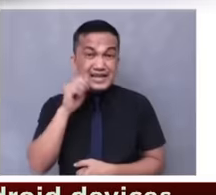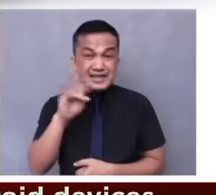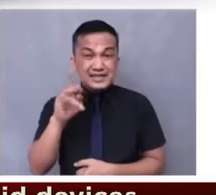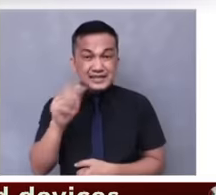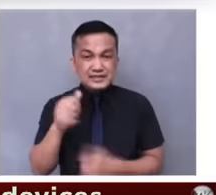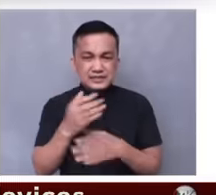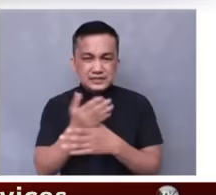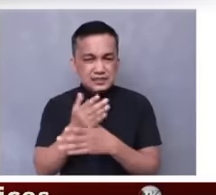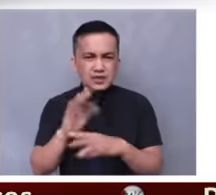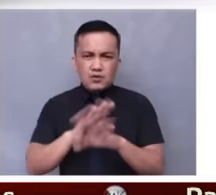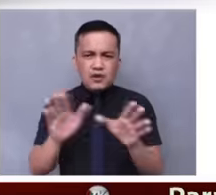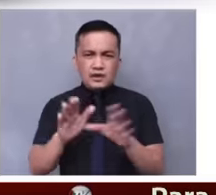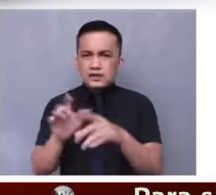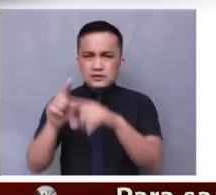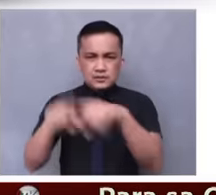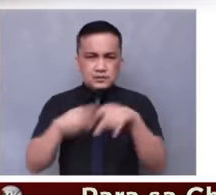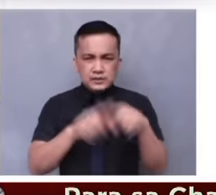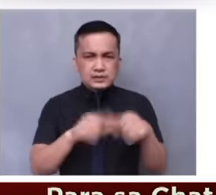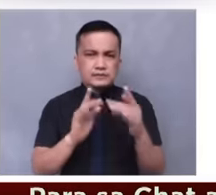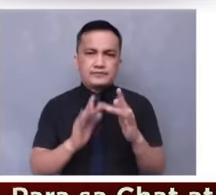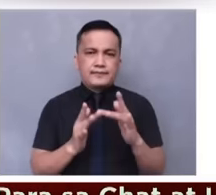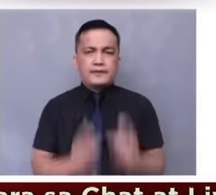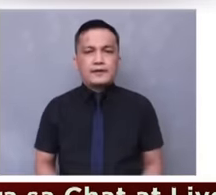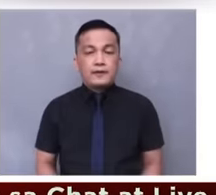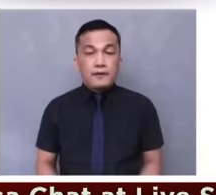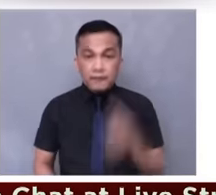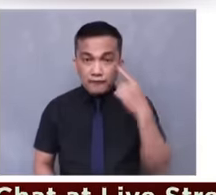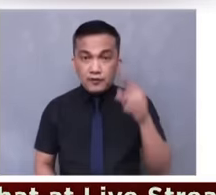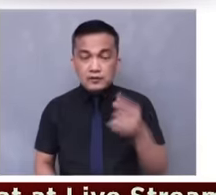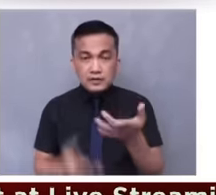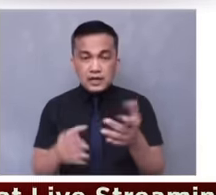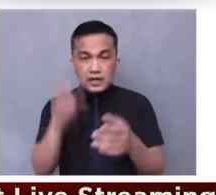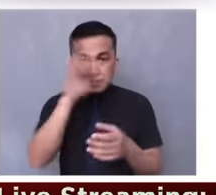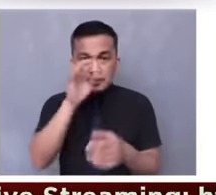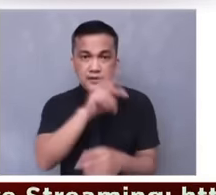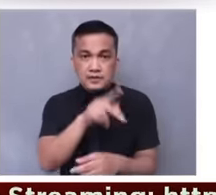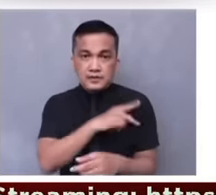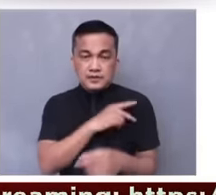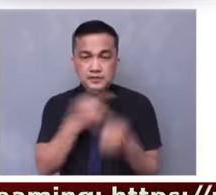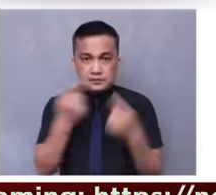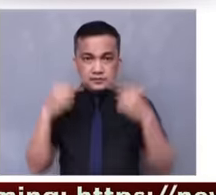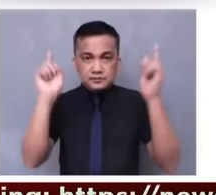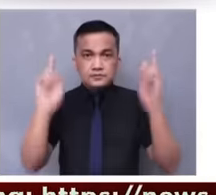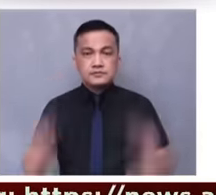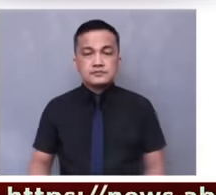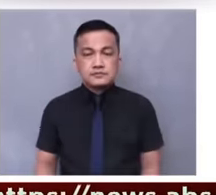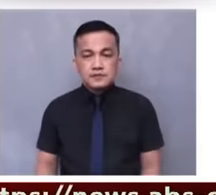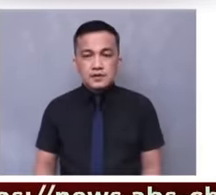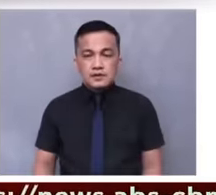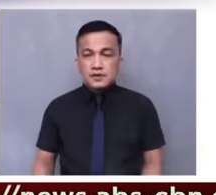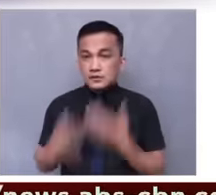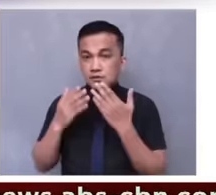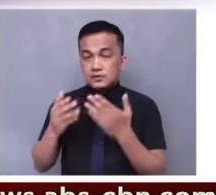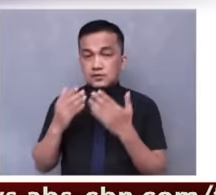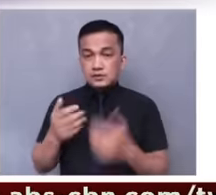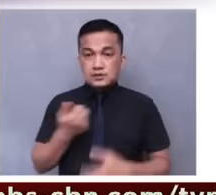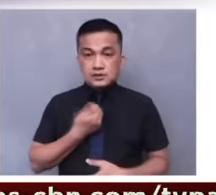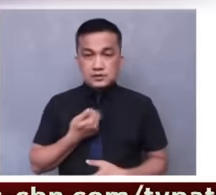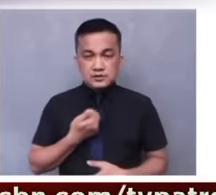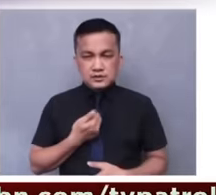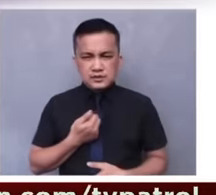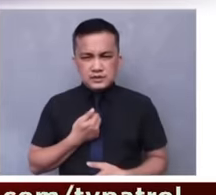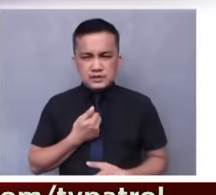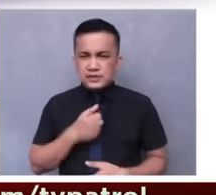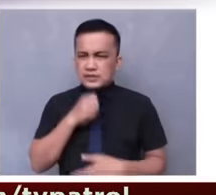huwag dumepende sa social media para hanapin ang personal na katuparan. Pinaka-grateful ako sa sarili ko na hindi ako bumigay